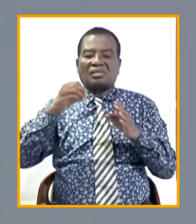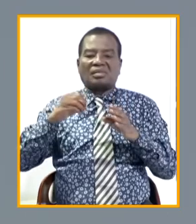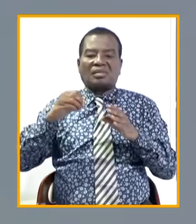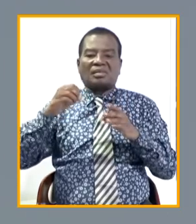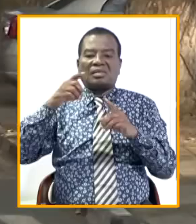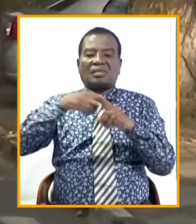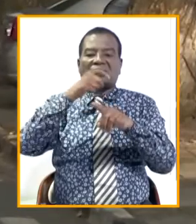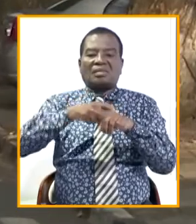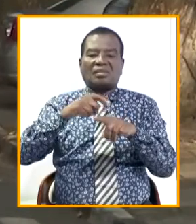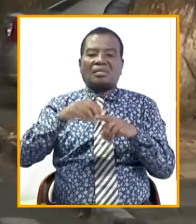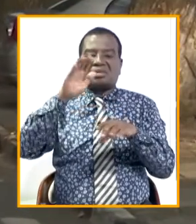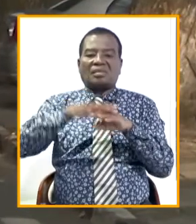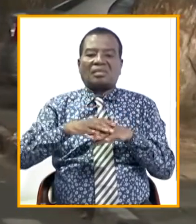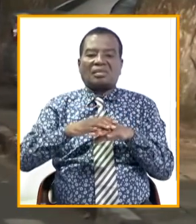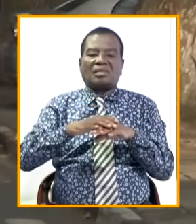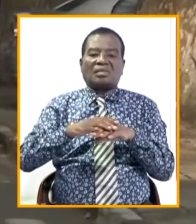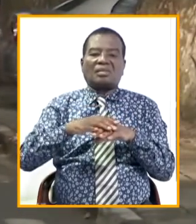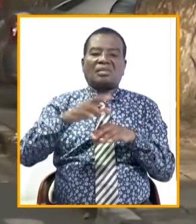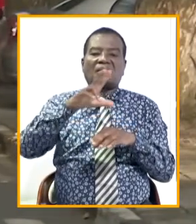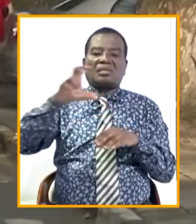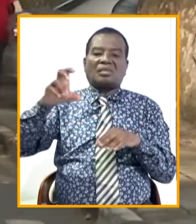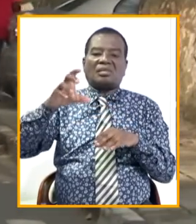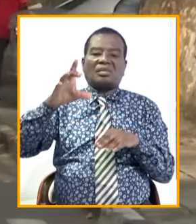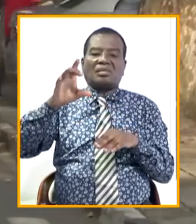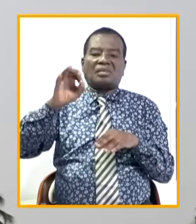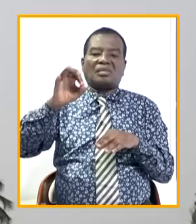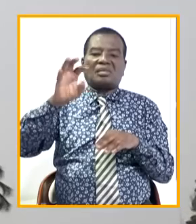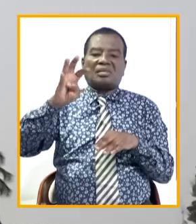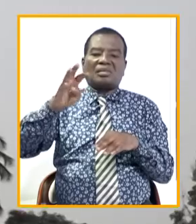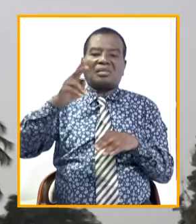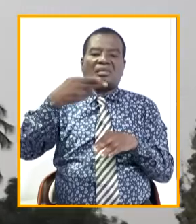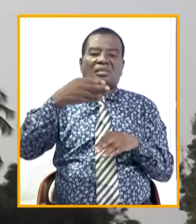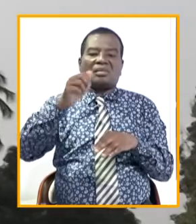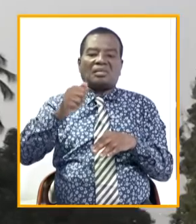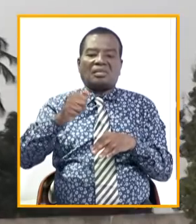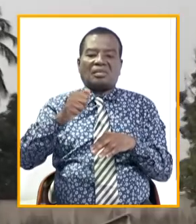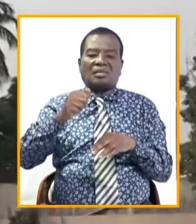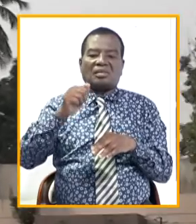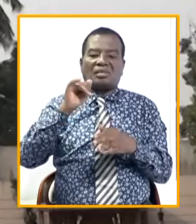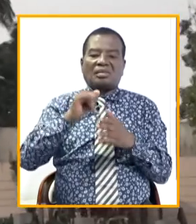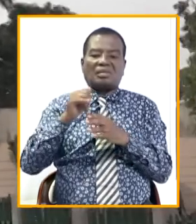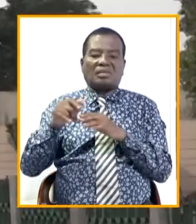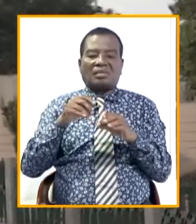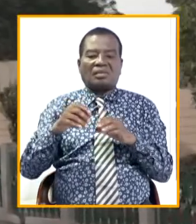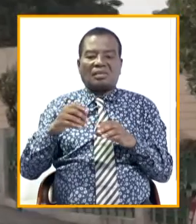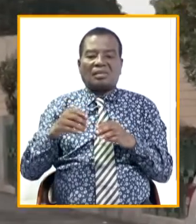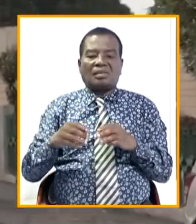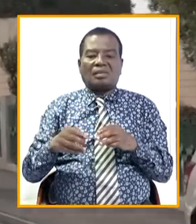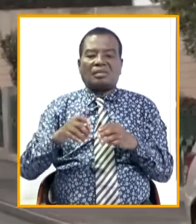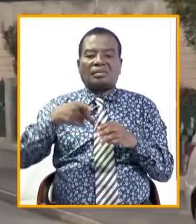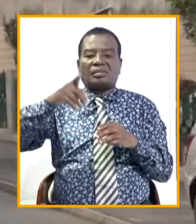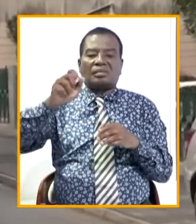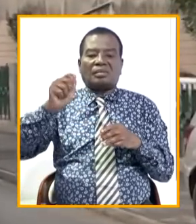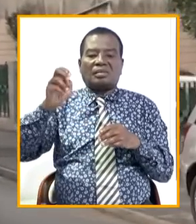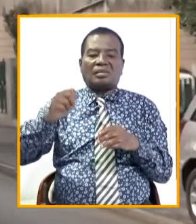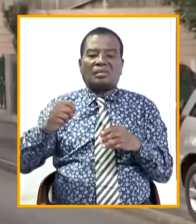terme sur les 394 hectares de la collectivité. Cette initiative vise à faire du Plateau un exemple de promotion